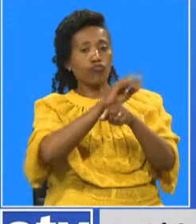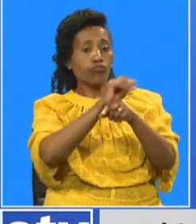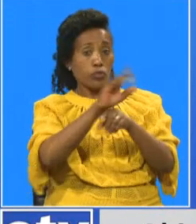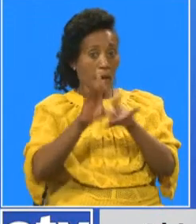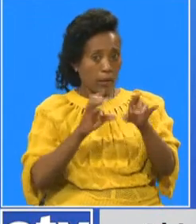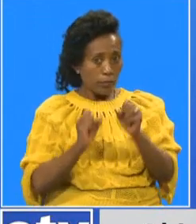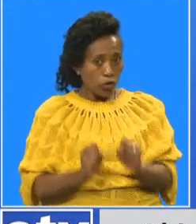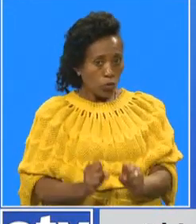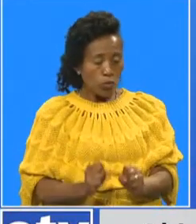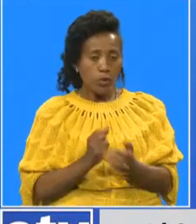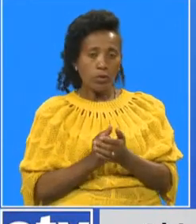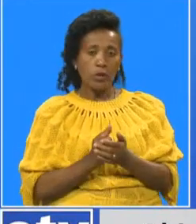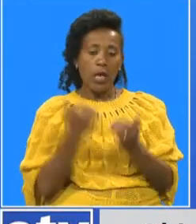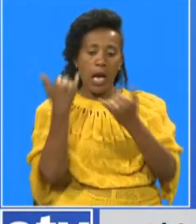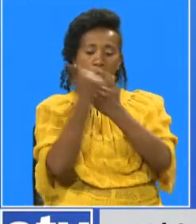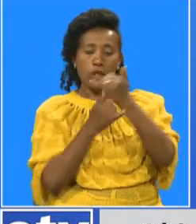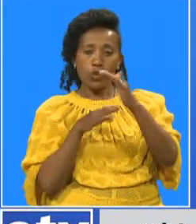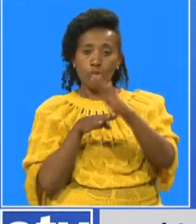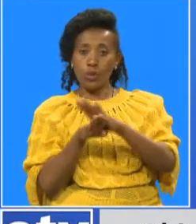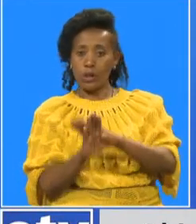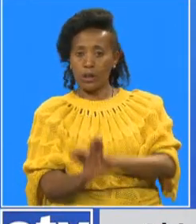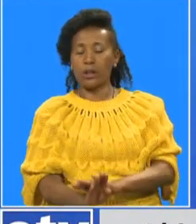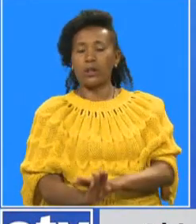የማይችሉት ለሀገር ውስጥ